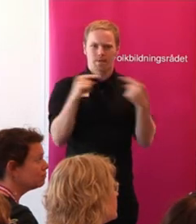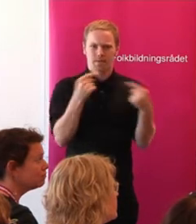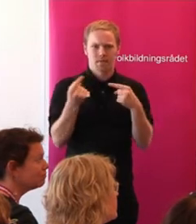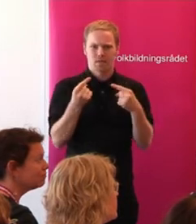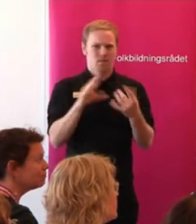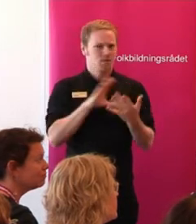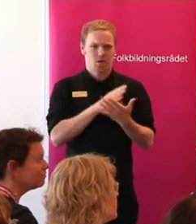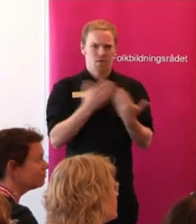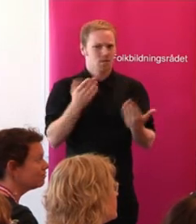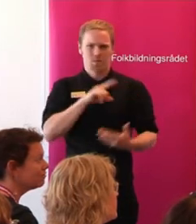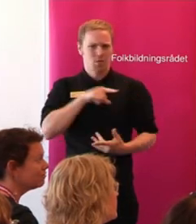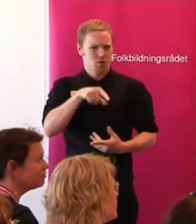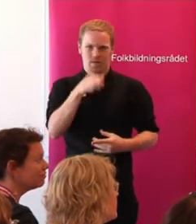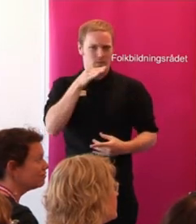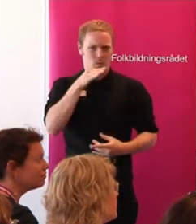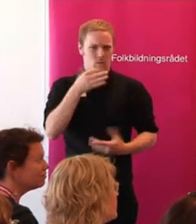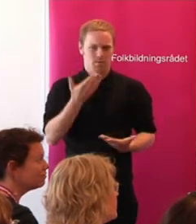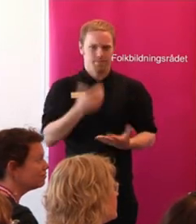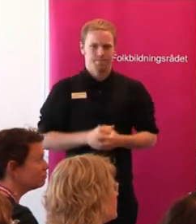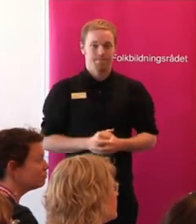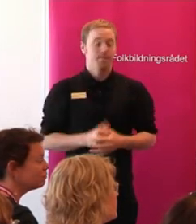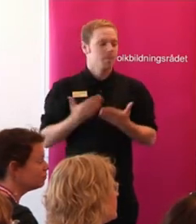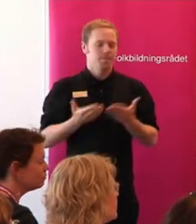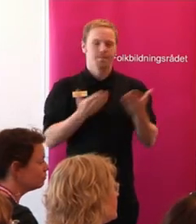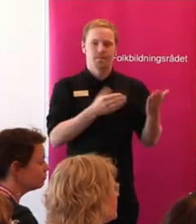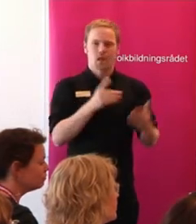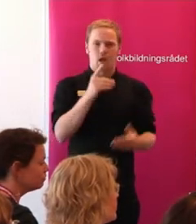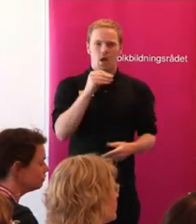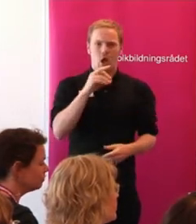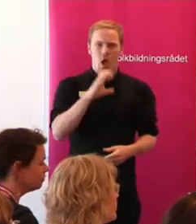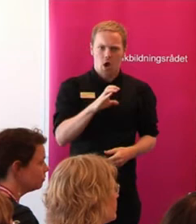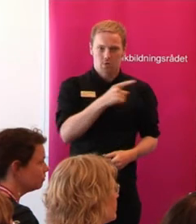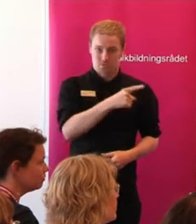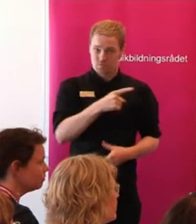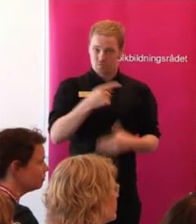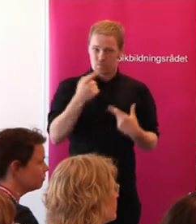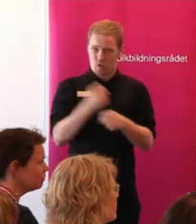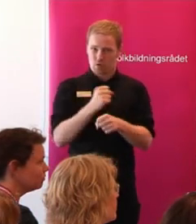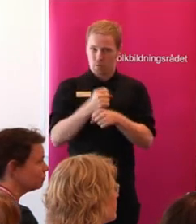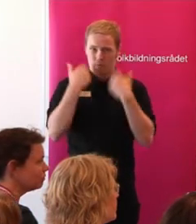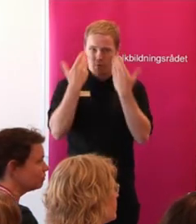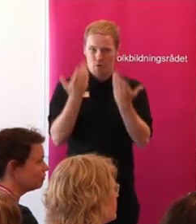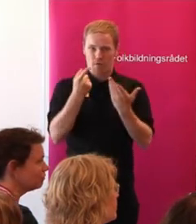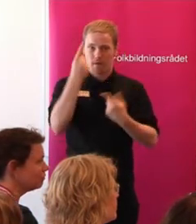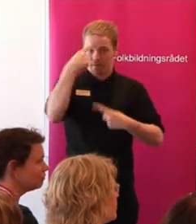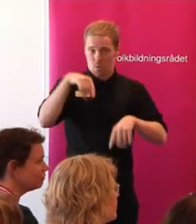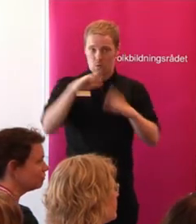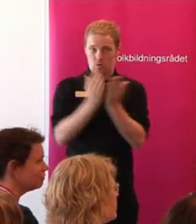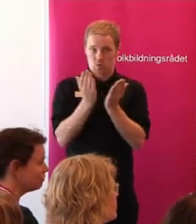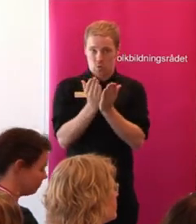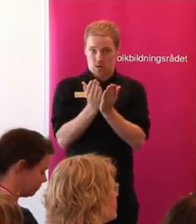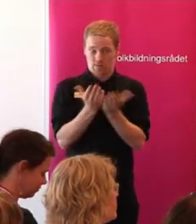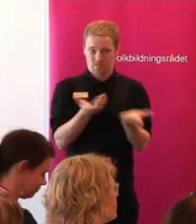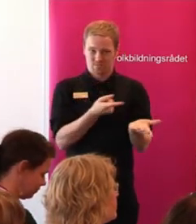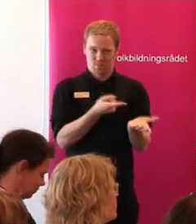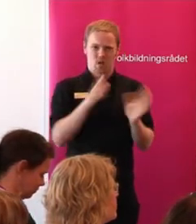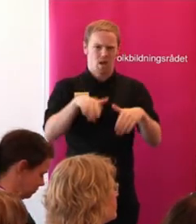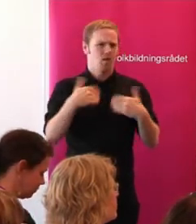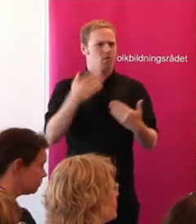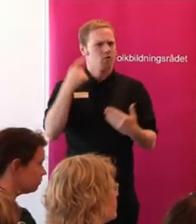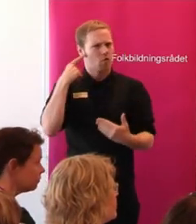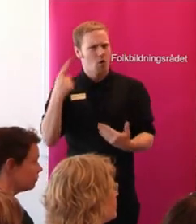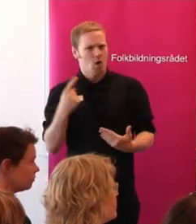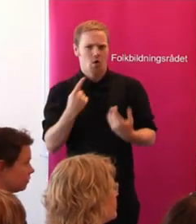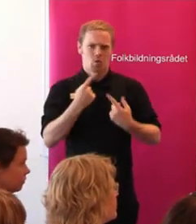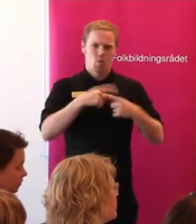in i nästa pass. Tack så jättemycket. Lars, du som faktiskt till vardags jobbar på folkhögskola. Nu har du fått höra lite grann. Du